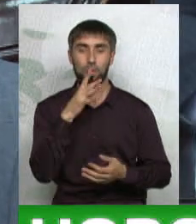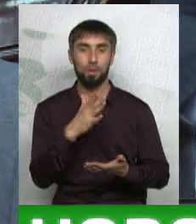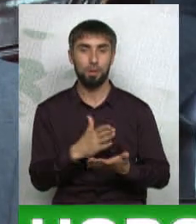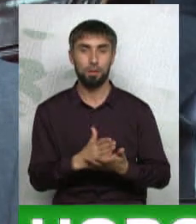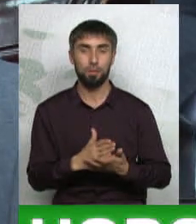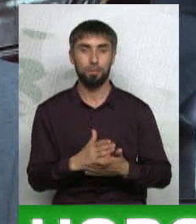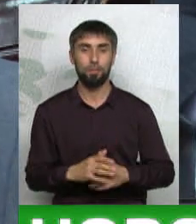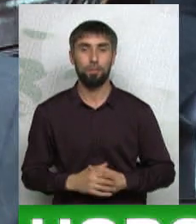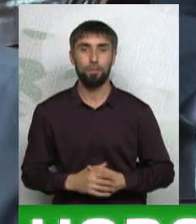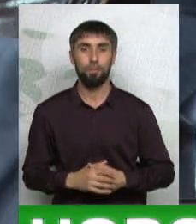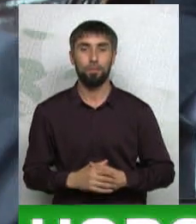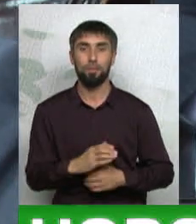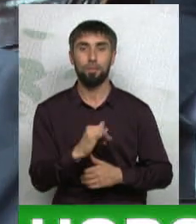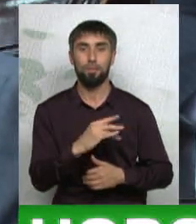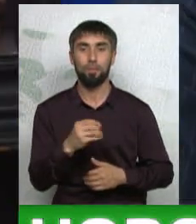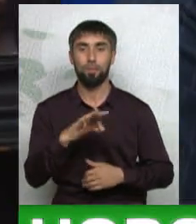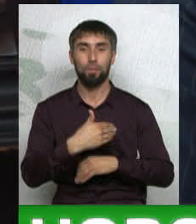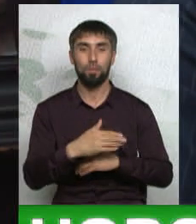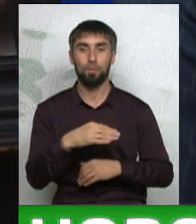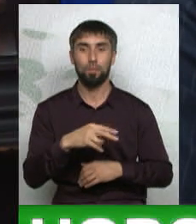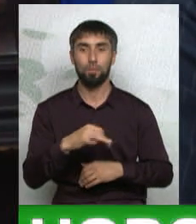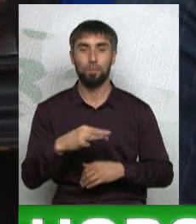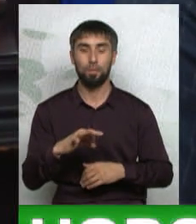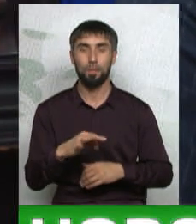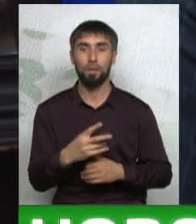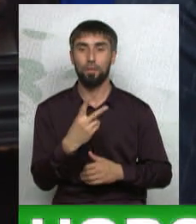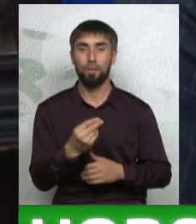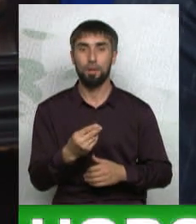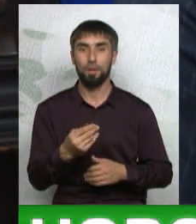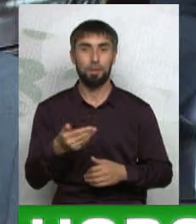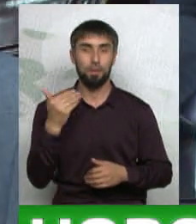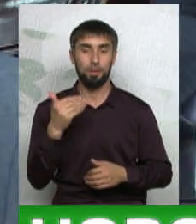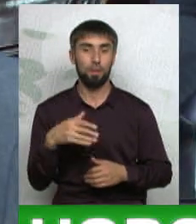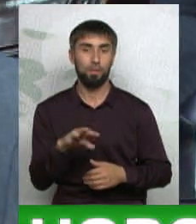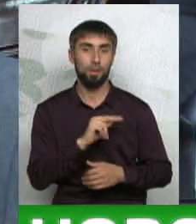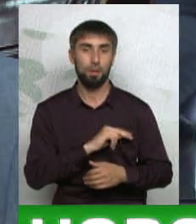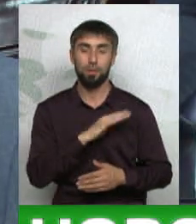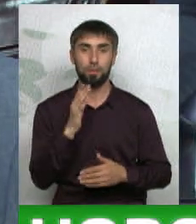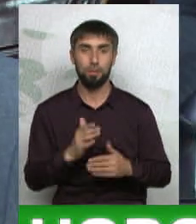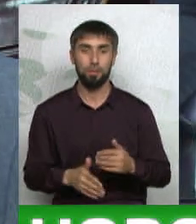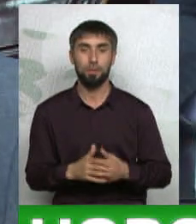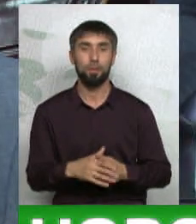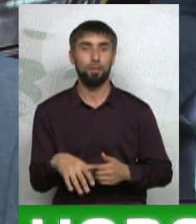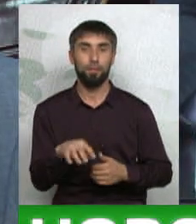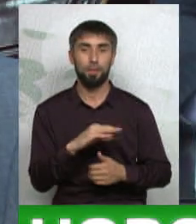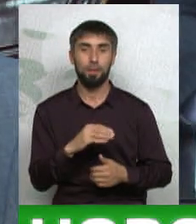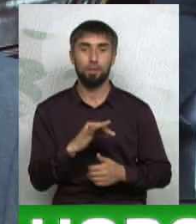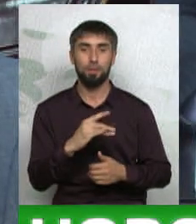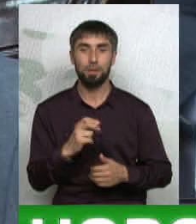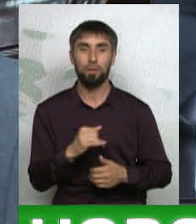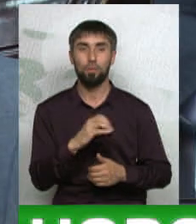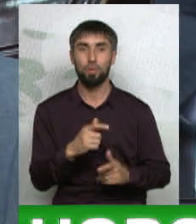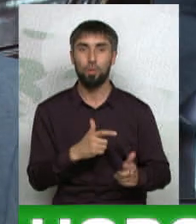находятся в Сунжье по улице Толстого. Два дня назад все работы завершены, все скважины